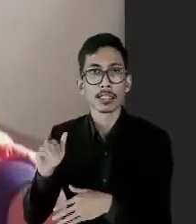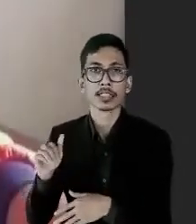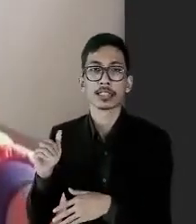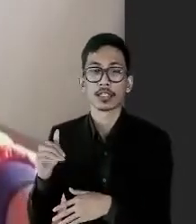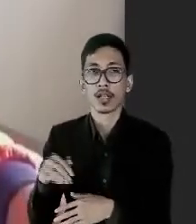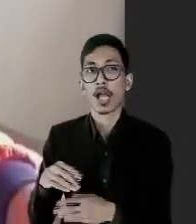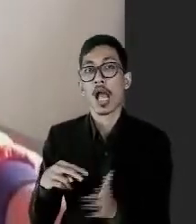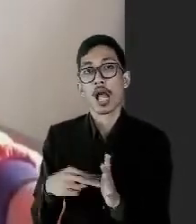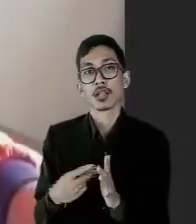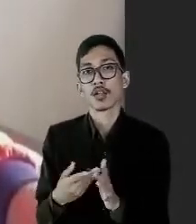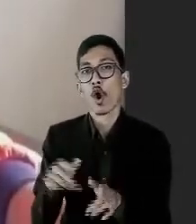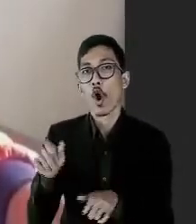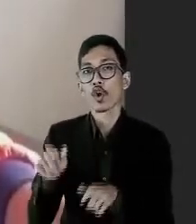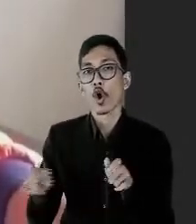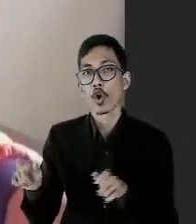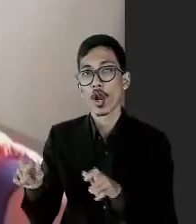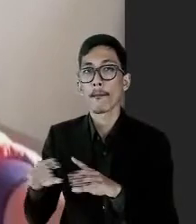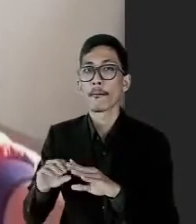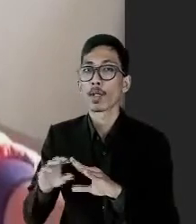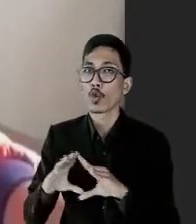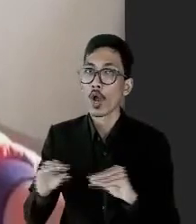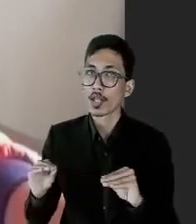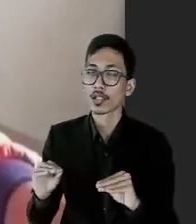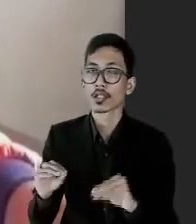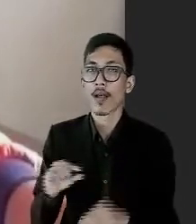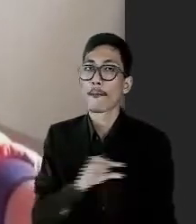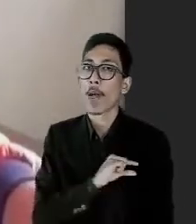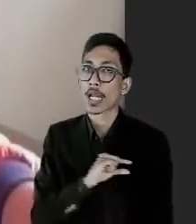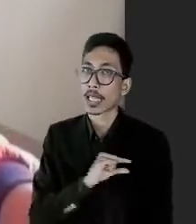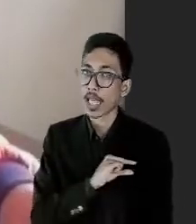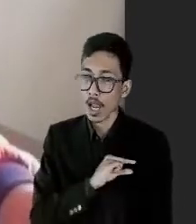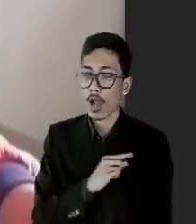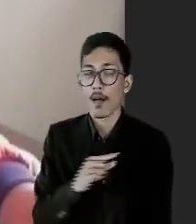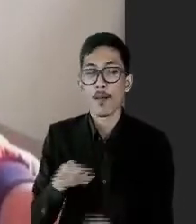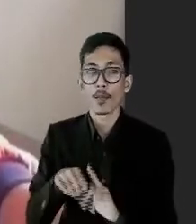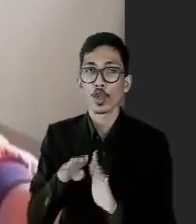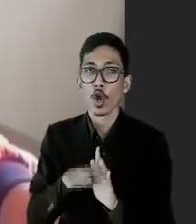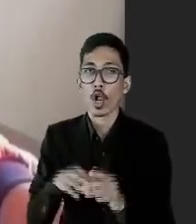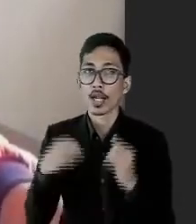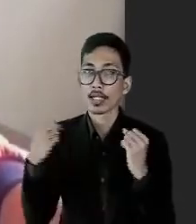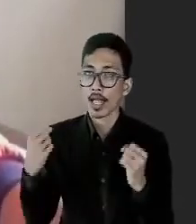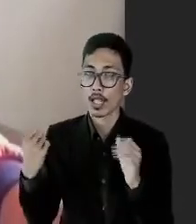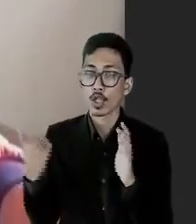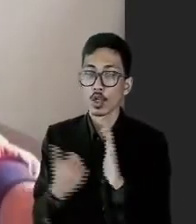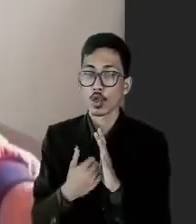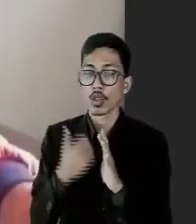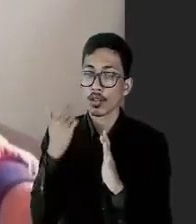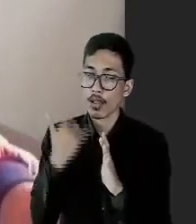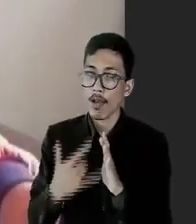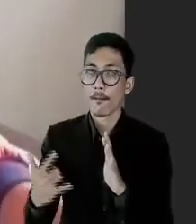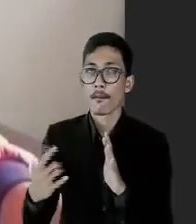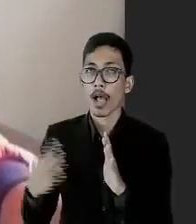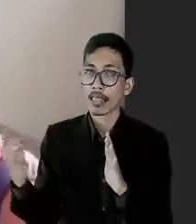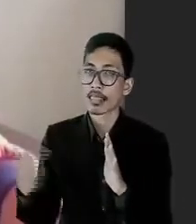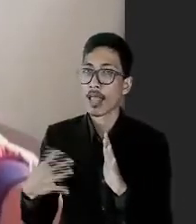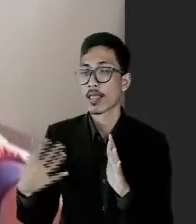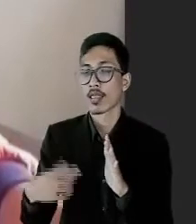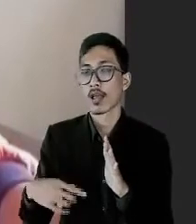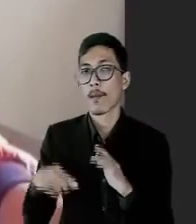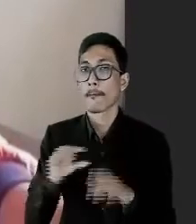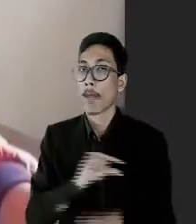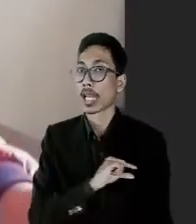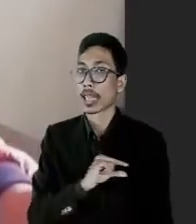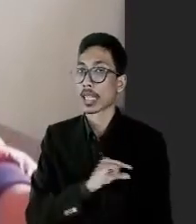kepada penyelenggara pelaksana PON agar tetap memperhatikan protokol kesehatan dengan tetap memberikan